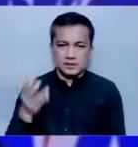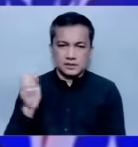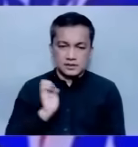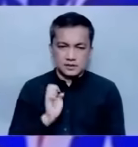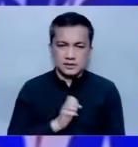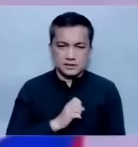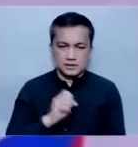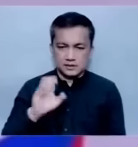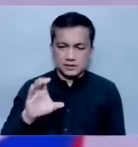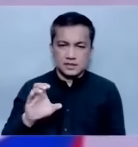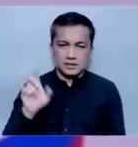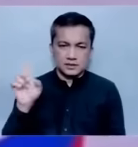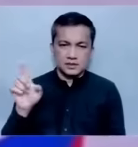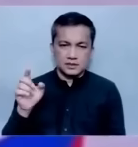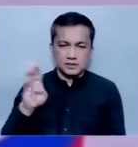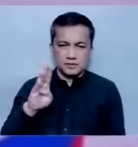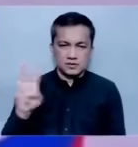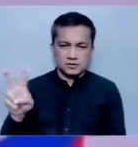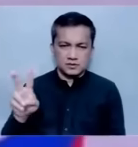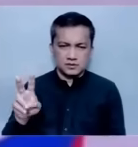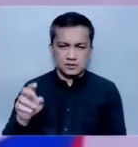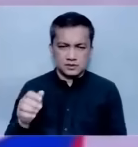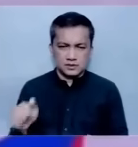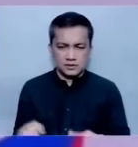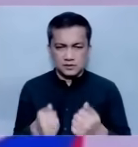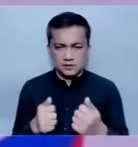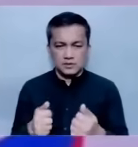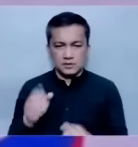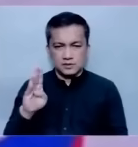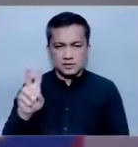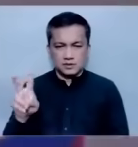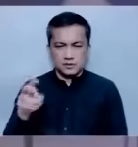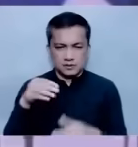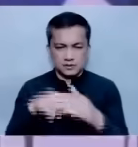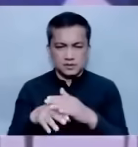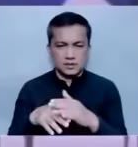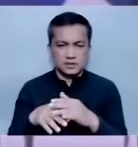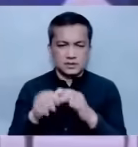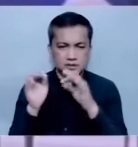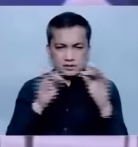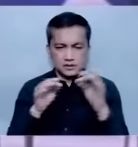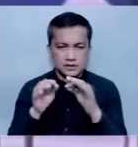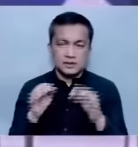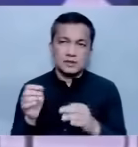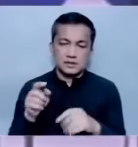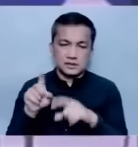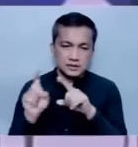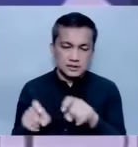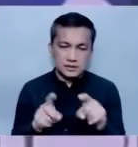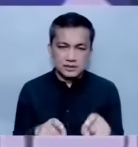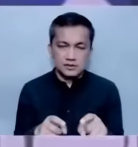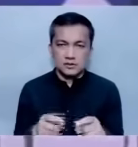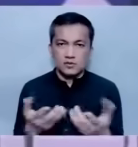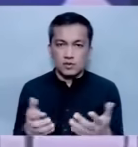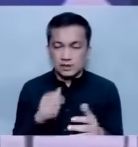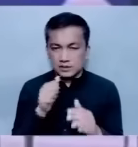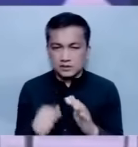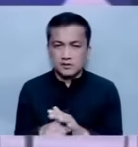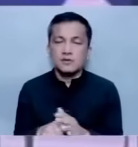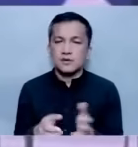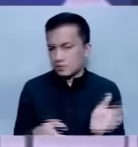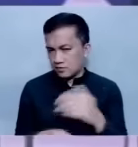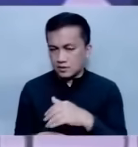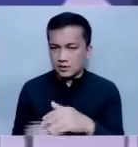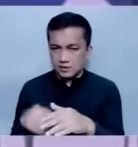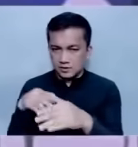Bongbong Marcos. Hinamon niya si Marcos sa sumailalim sa drug test. Kung wala kang tinatago, mano ba namang sumailalim